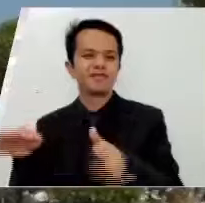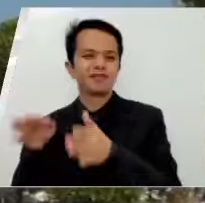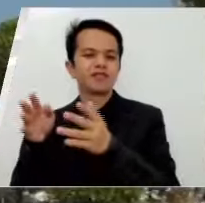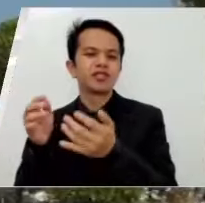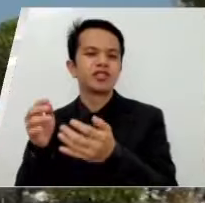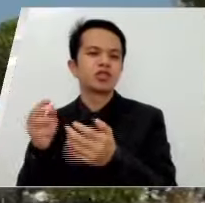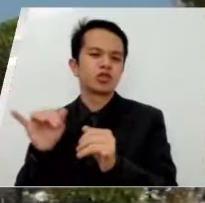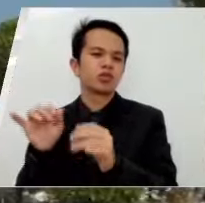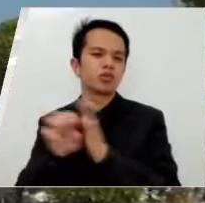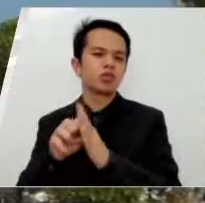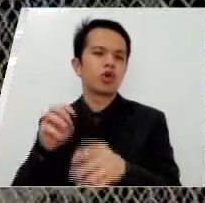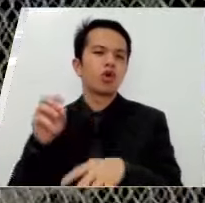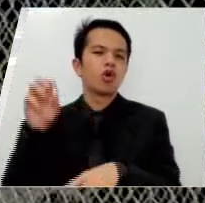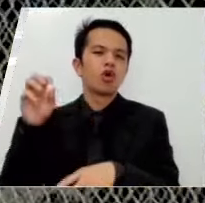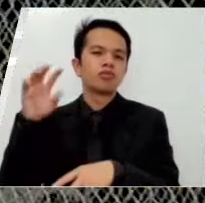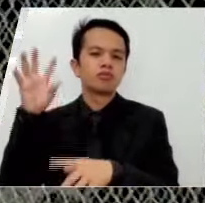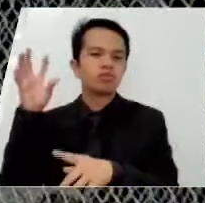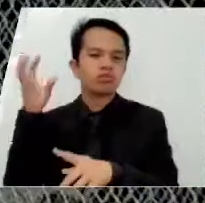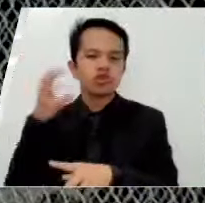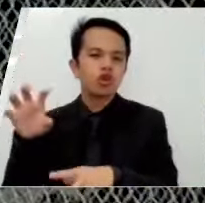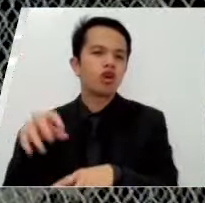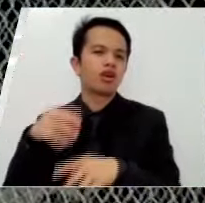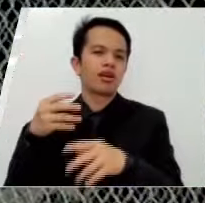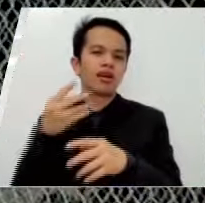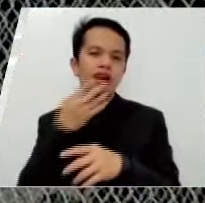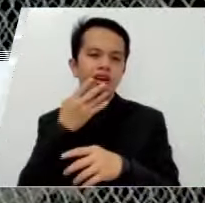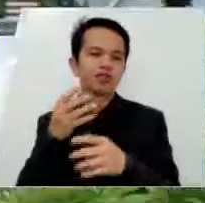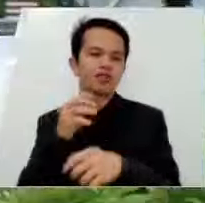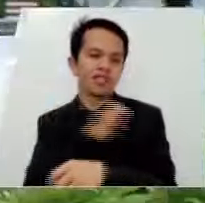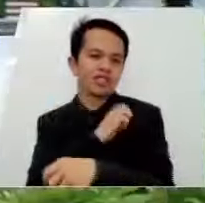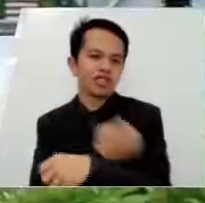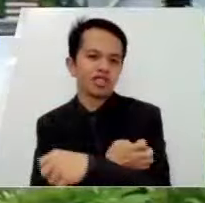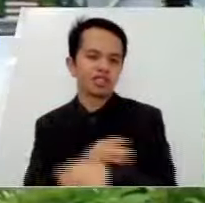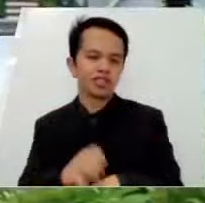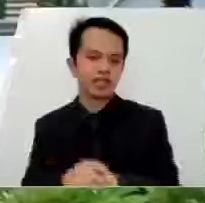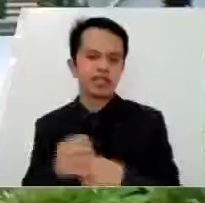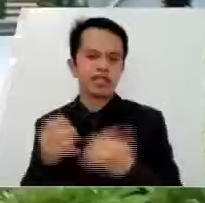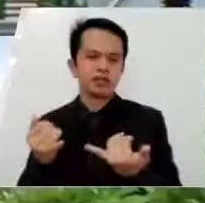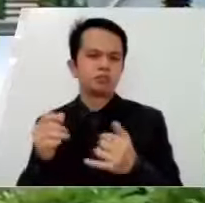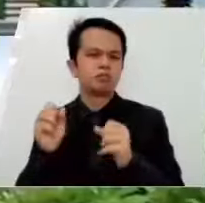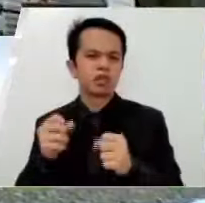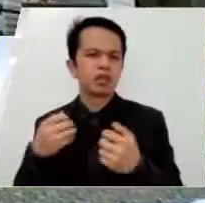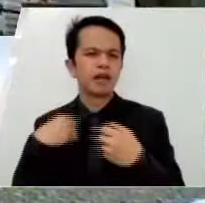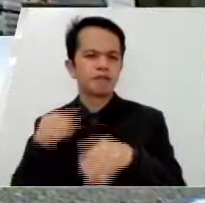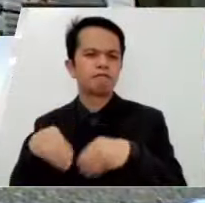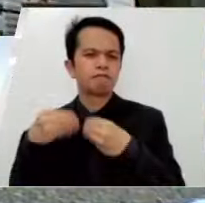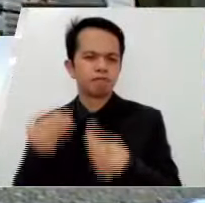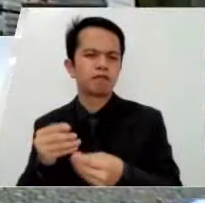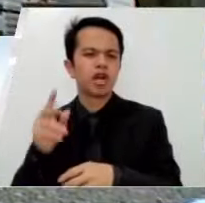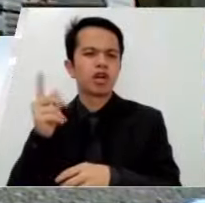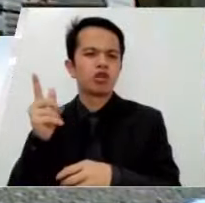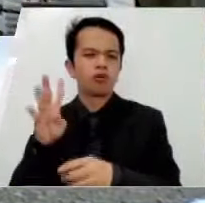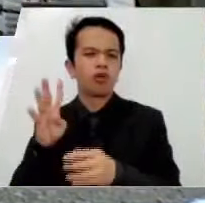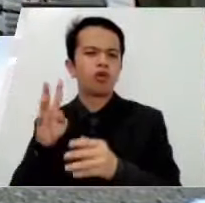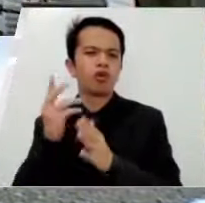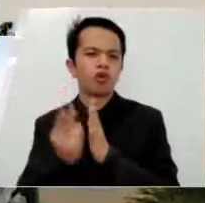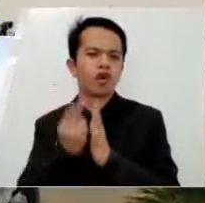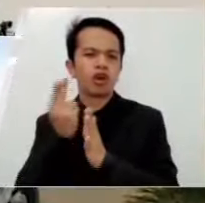solar, hydro at wind. Kung base load lang daw ang pag-uusapan o kuryenteng nagbibigay ng 24 oras na supply, sapat daw